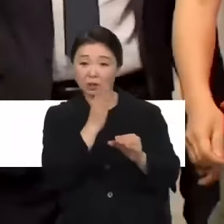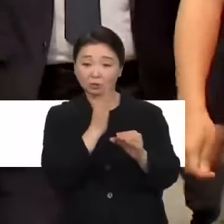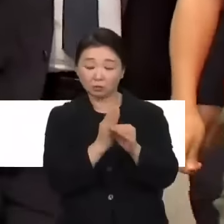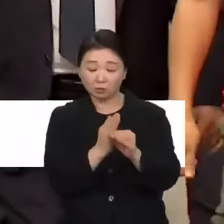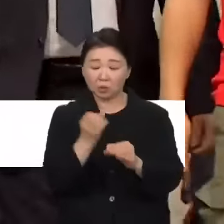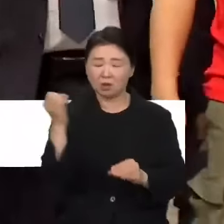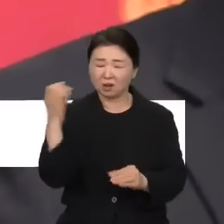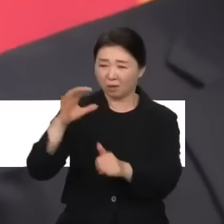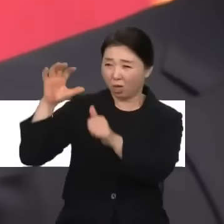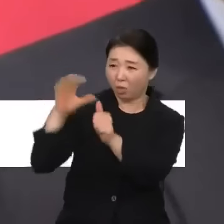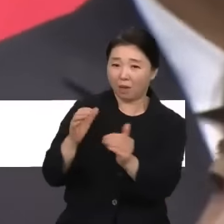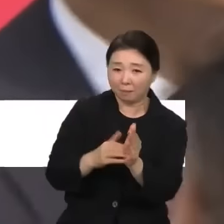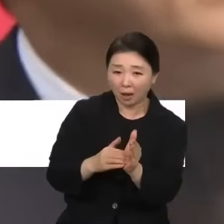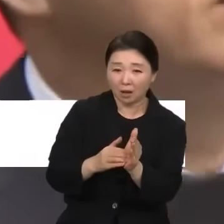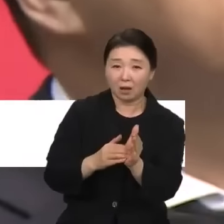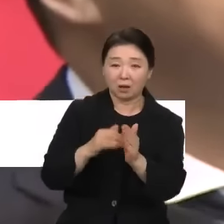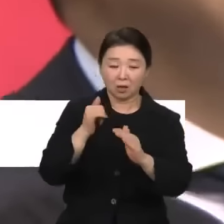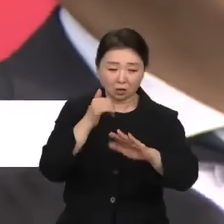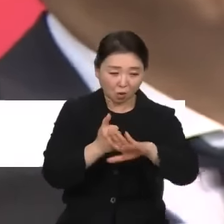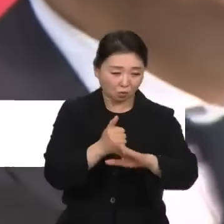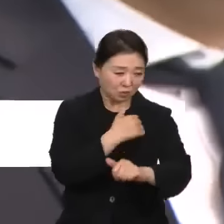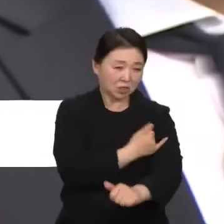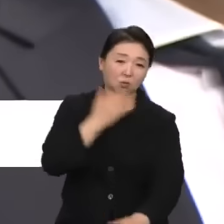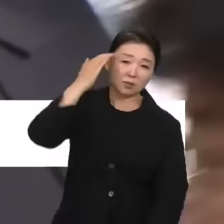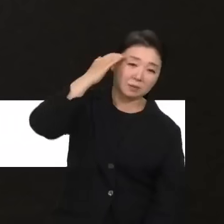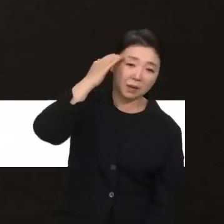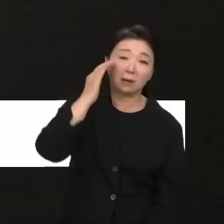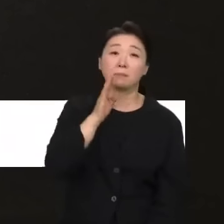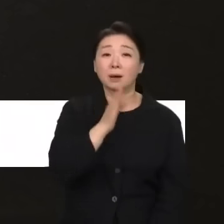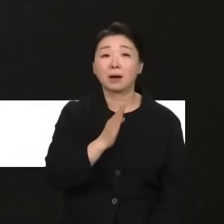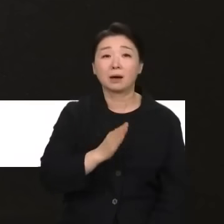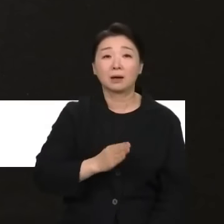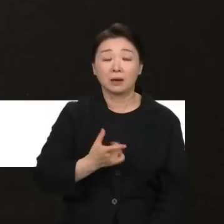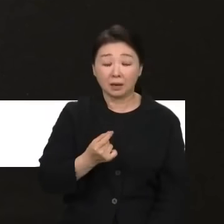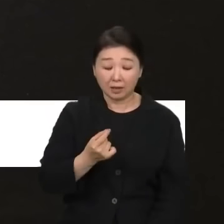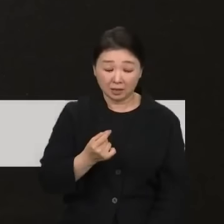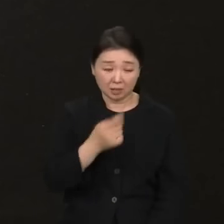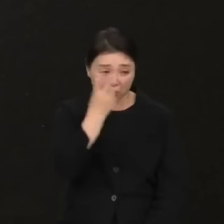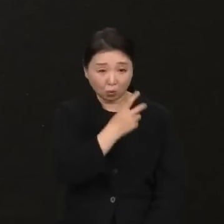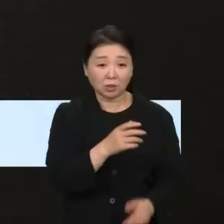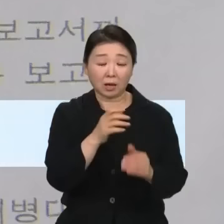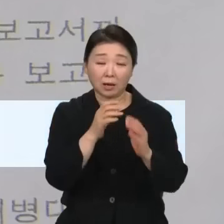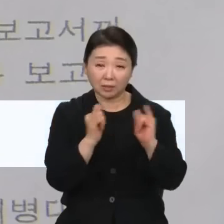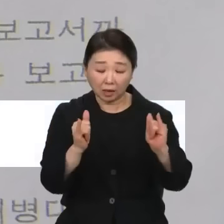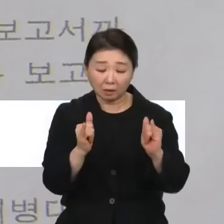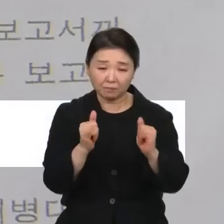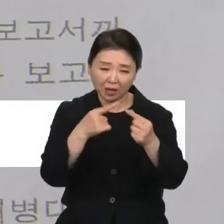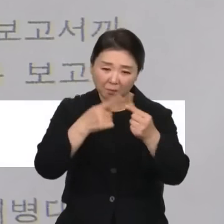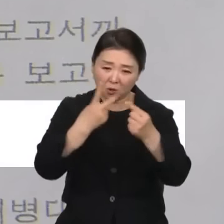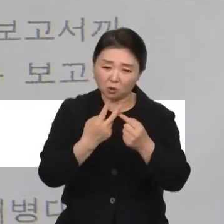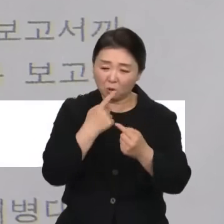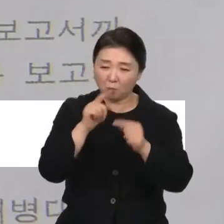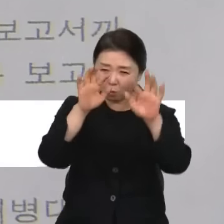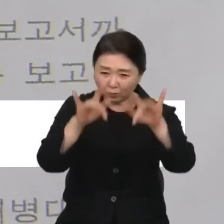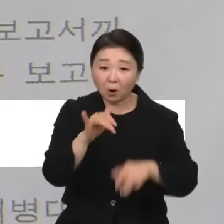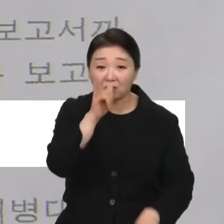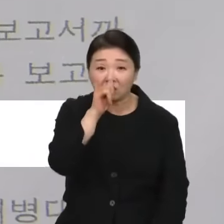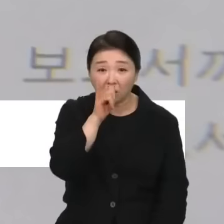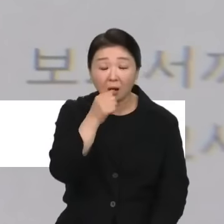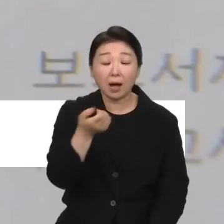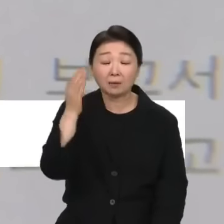부당한 외압을 받아 인권을 침해당했다는 내용이었습니다. 인권위 조사관들이 두 번이나 보고서를 만들었지만 어떤